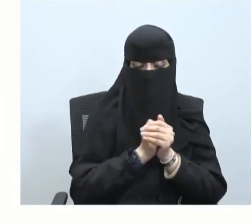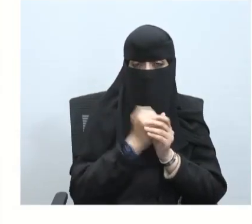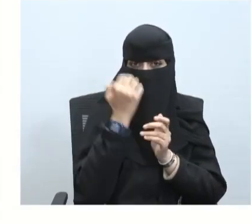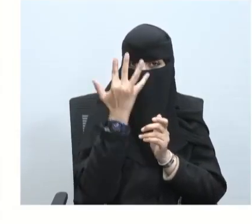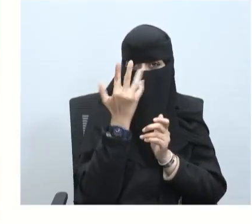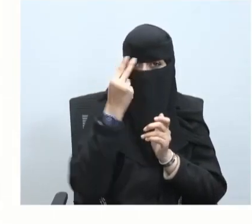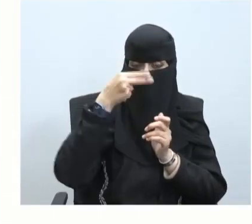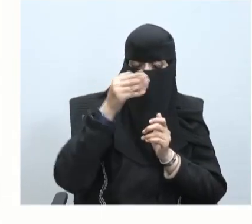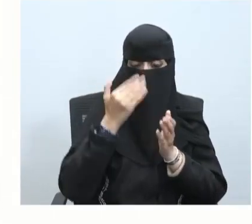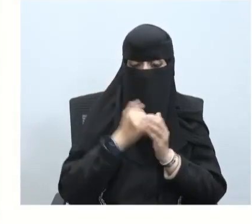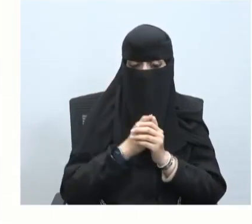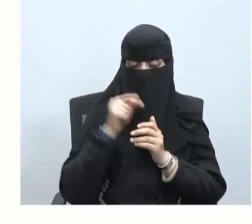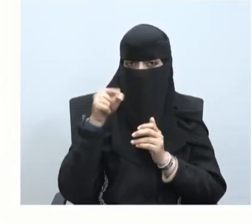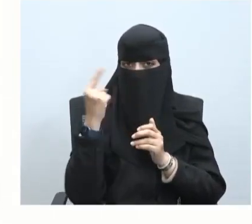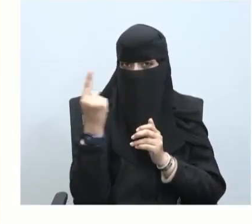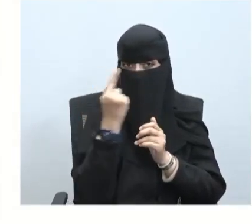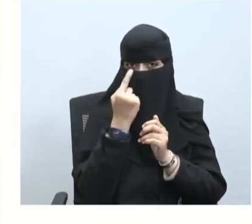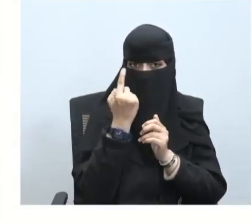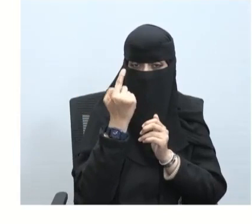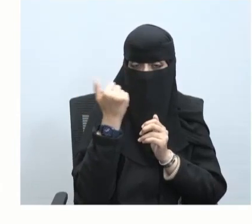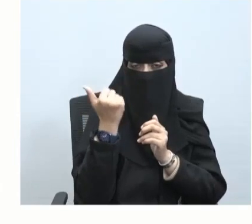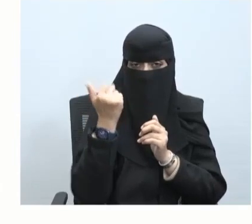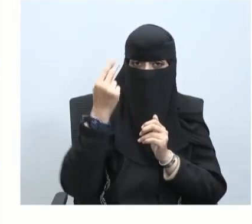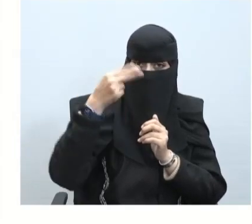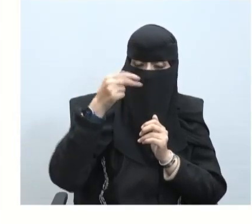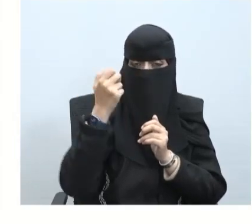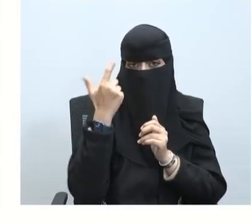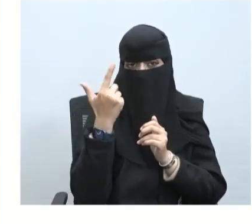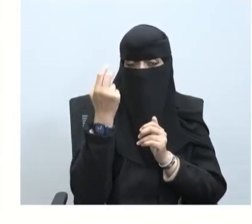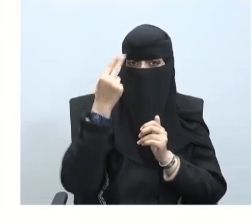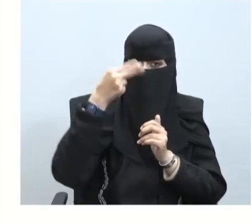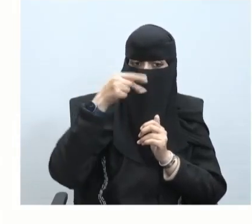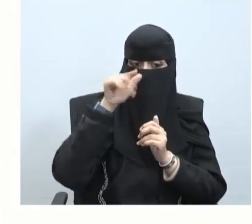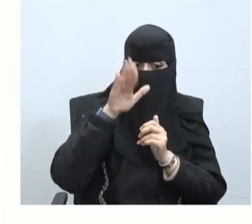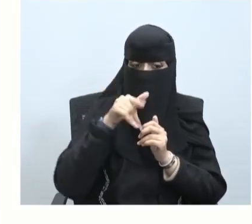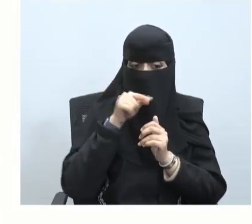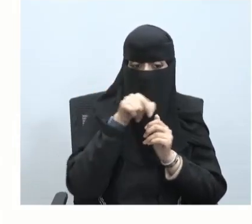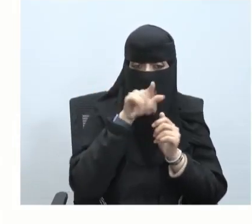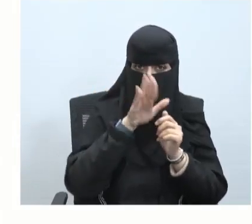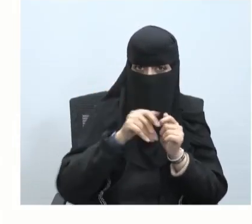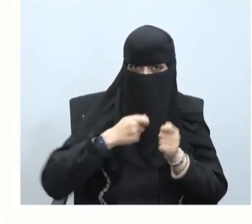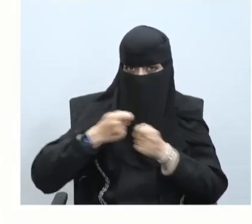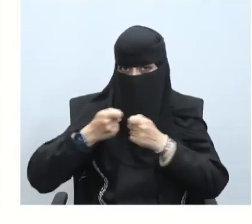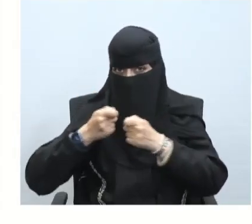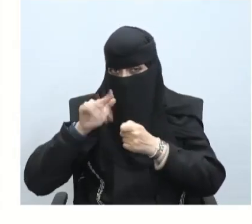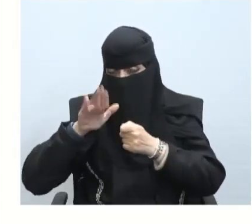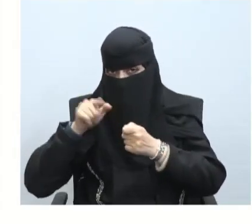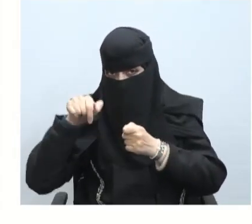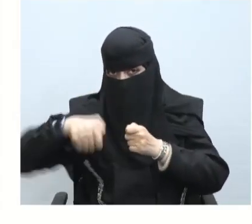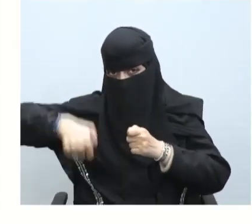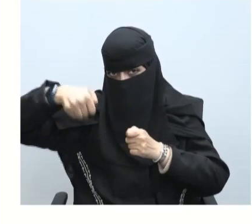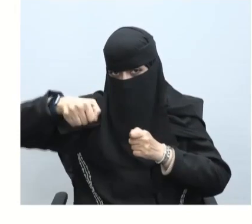خمسه وعشرون سته وعشرون سبعه وعشرون اذا لدينا من النقود